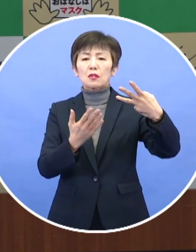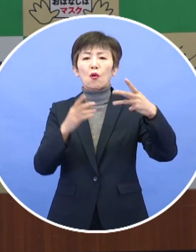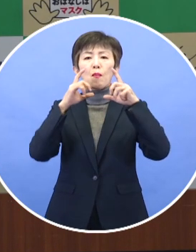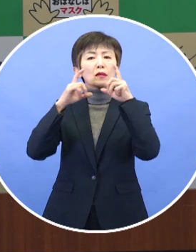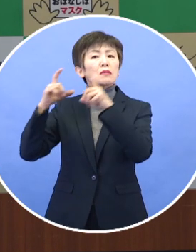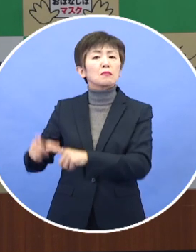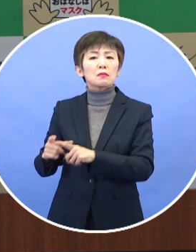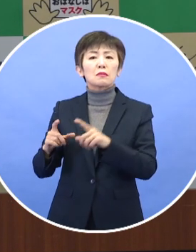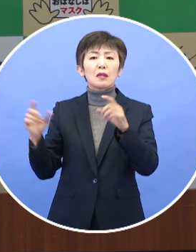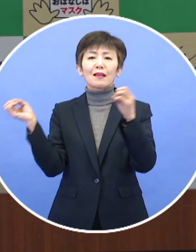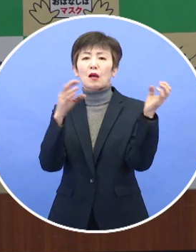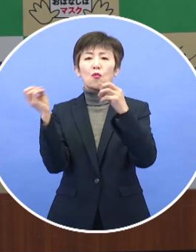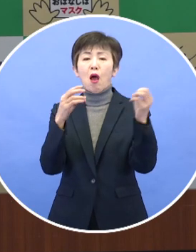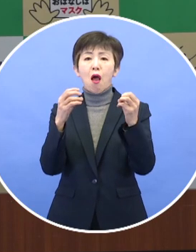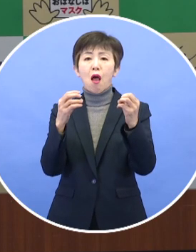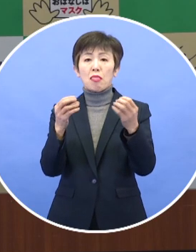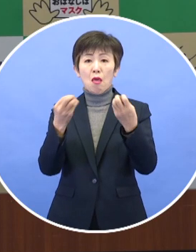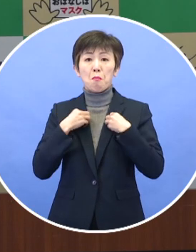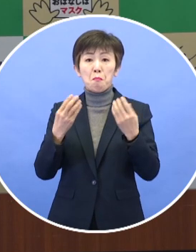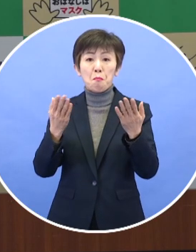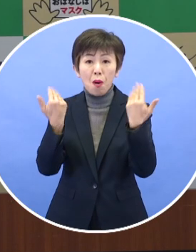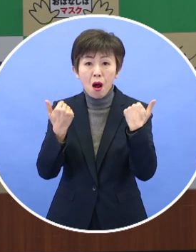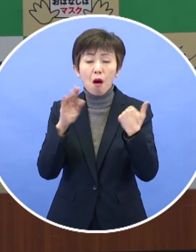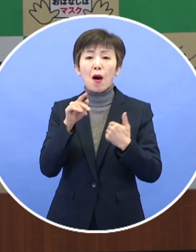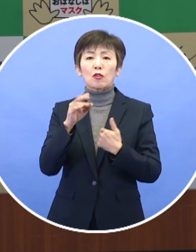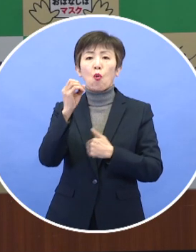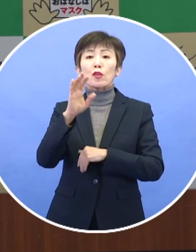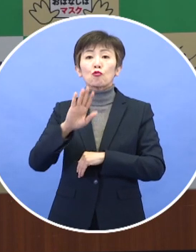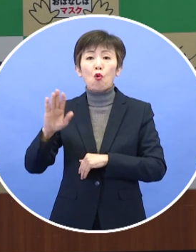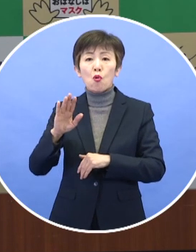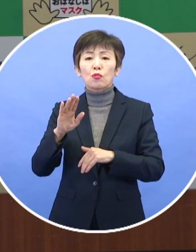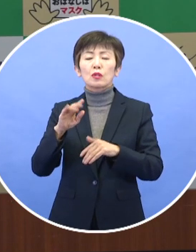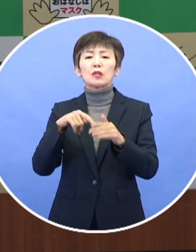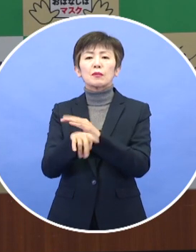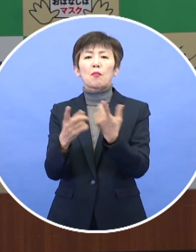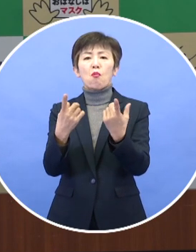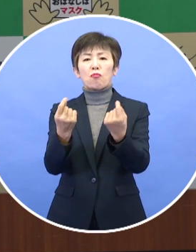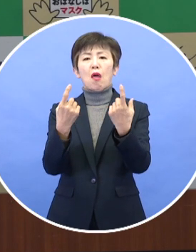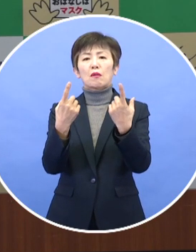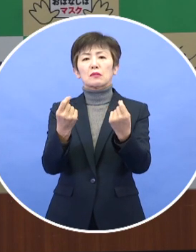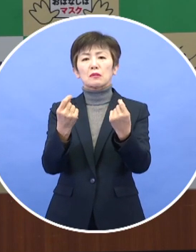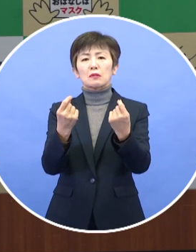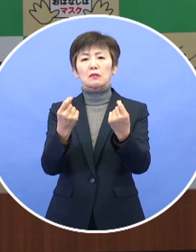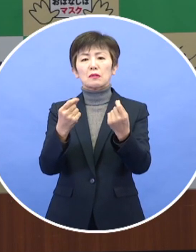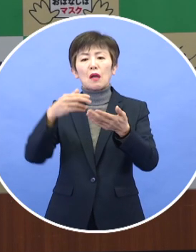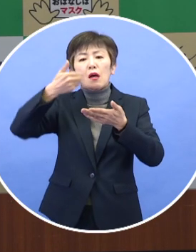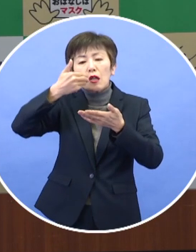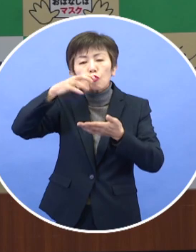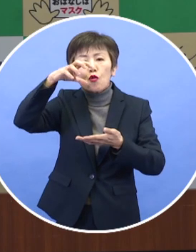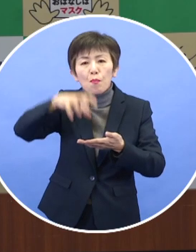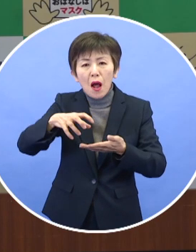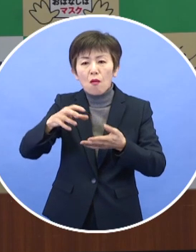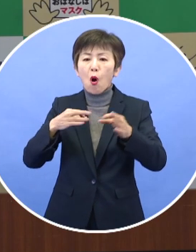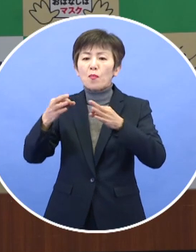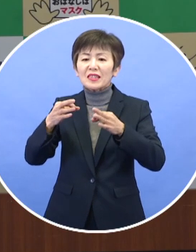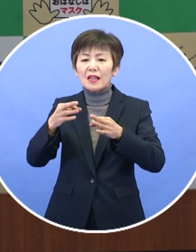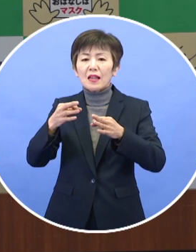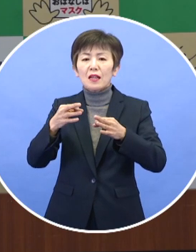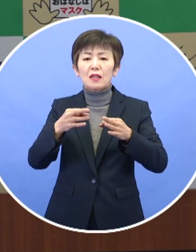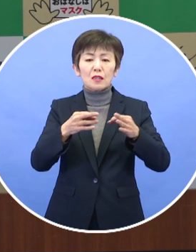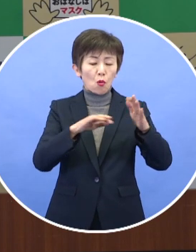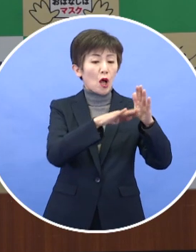がオミクロンでも続いております。そういうことから会食の場面というのは、これはお店かどうかにかかわらずです